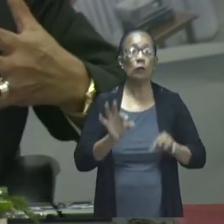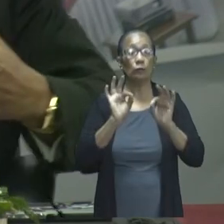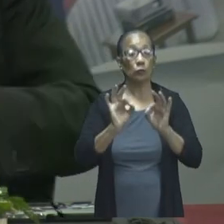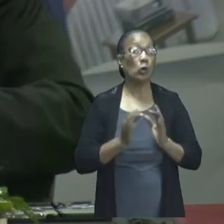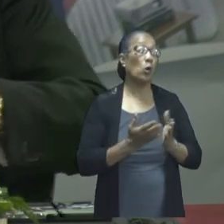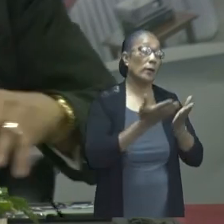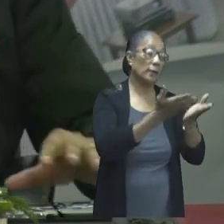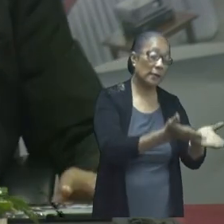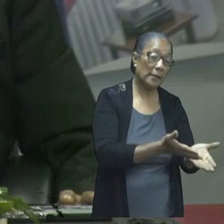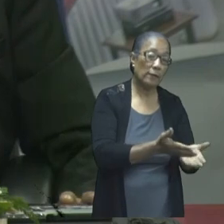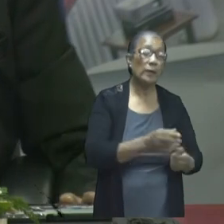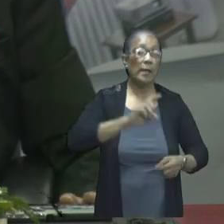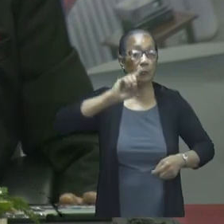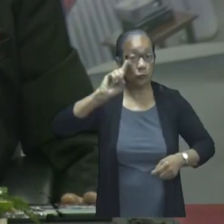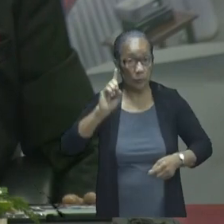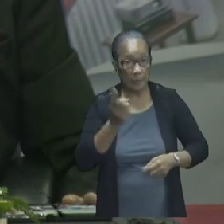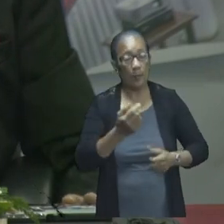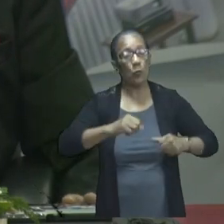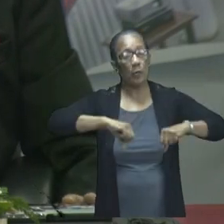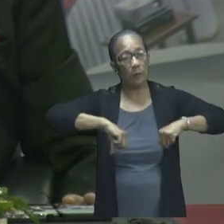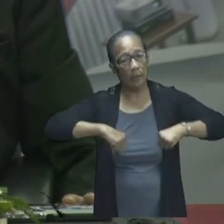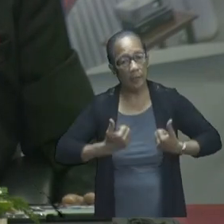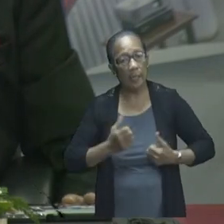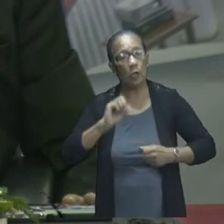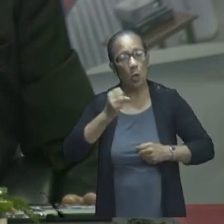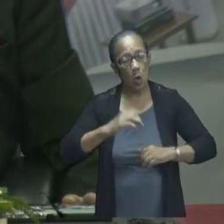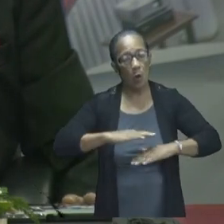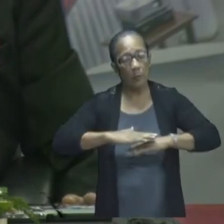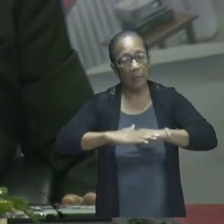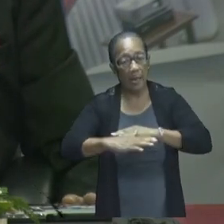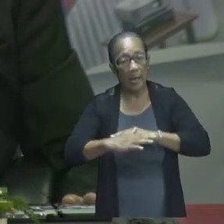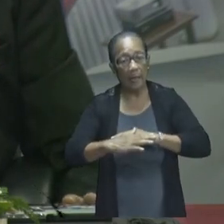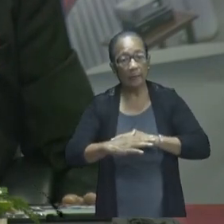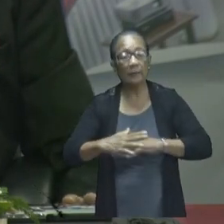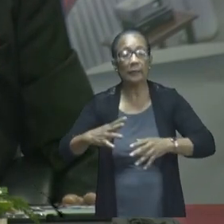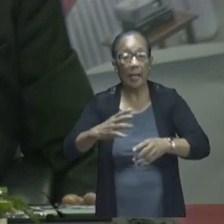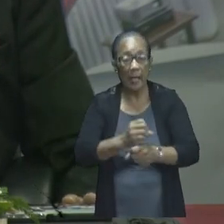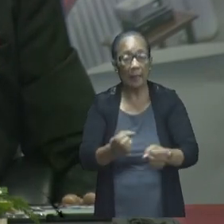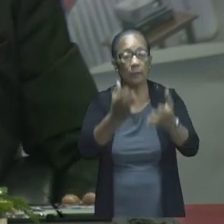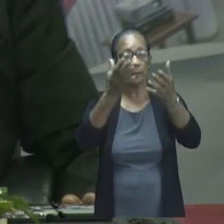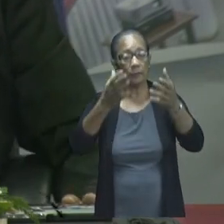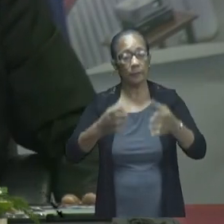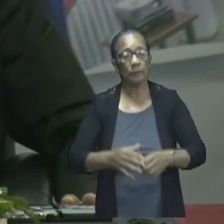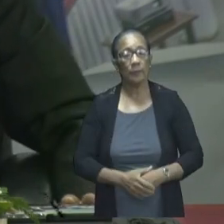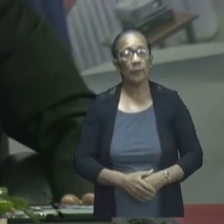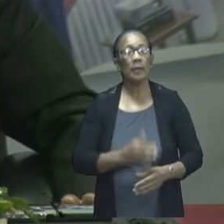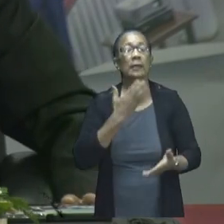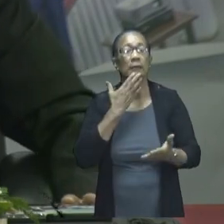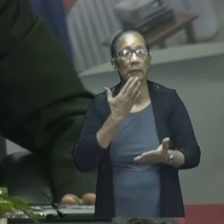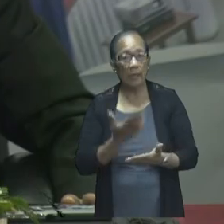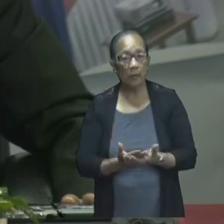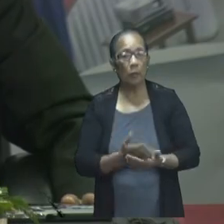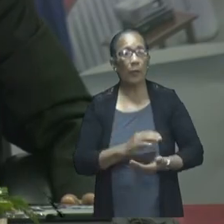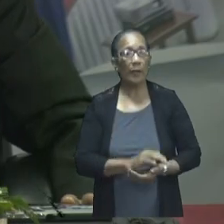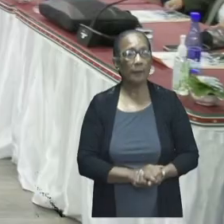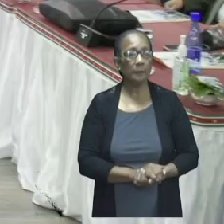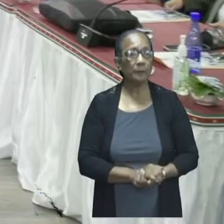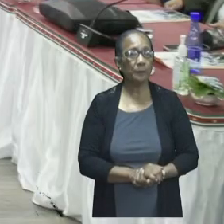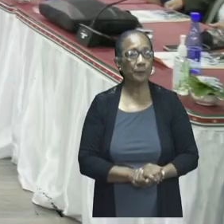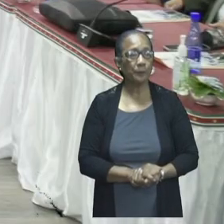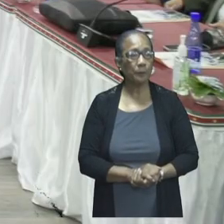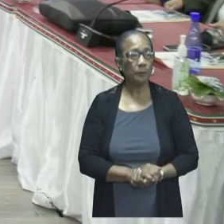en zo snel mogelijk beginnen om het land bij de cursisten talen dankuwel mag ik de volgende persoon vrouw gasten